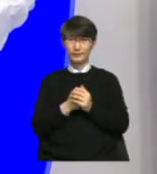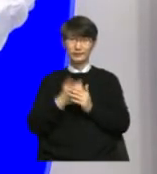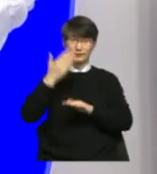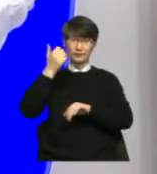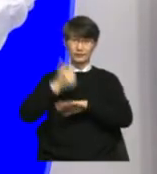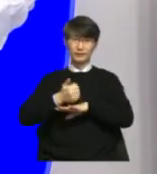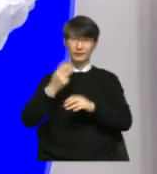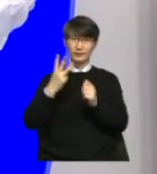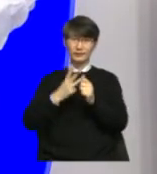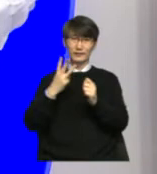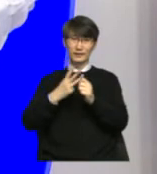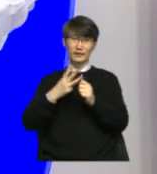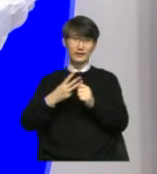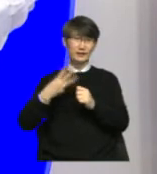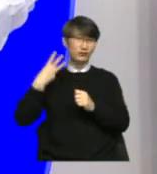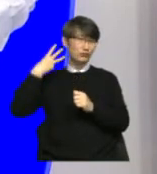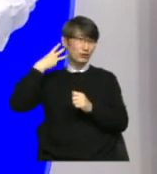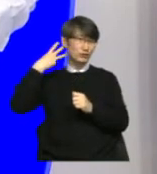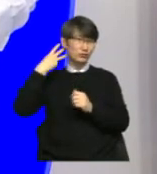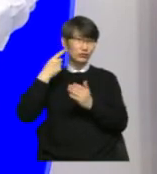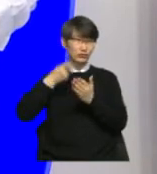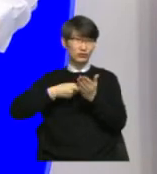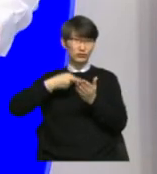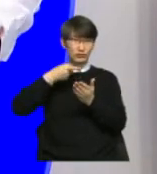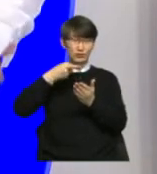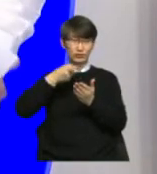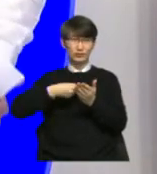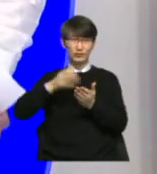마지막 키워드는 인공달팽이관 수술비 지원입니다.